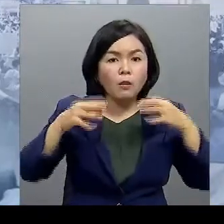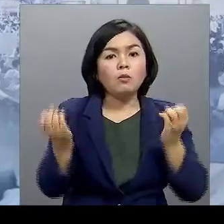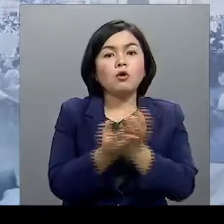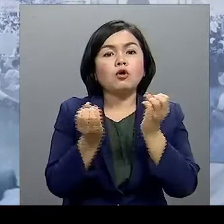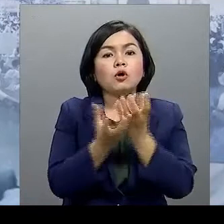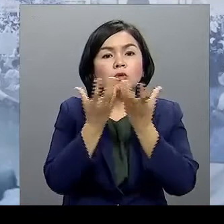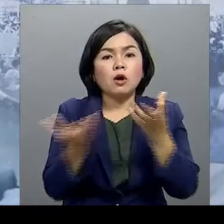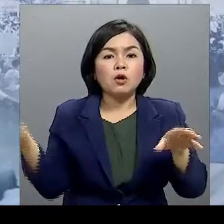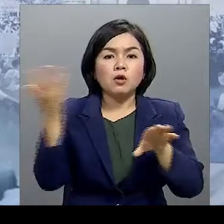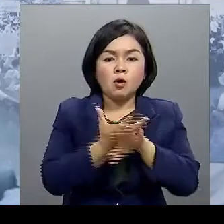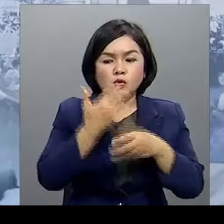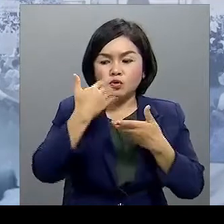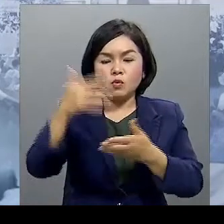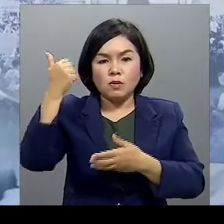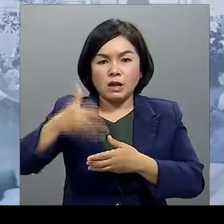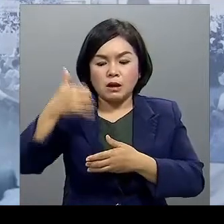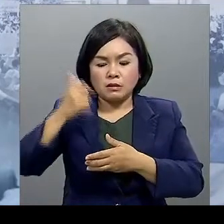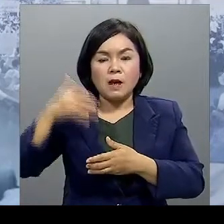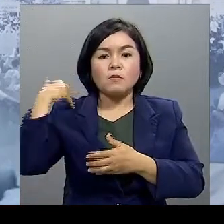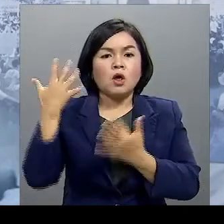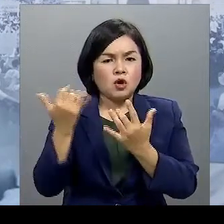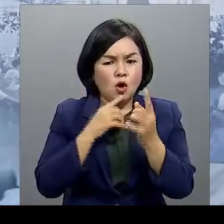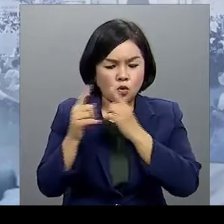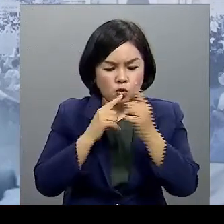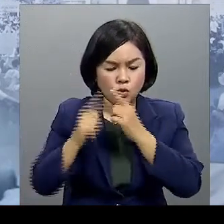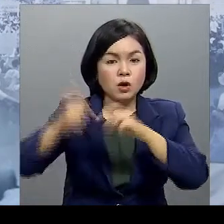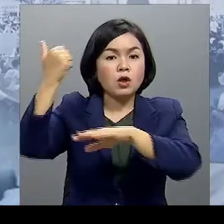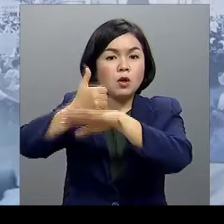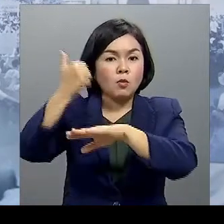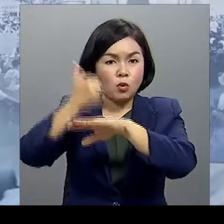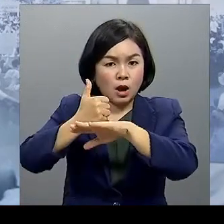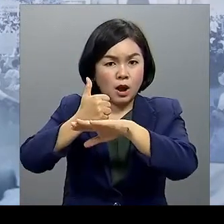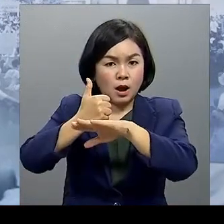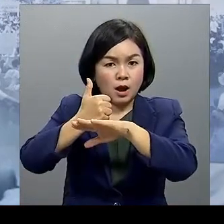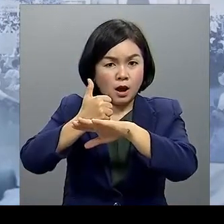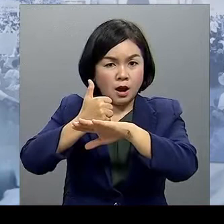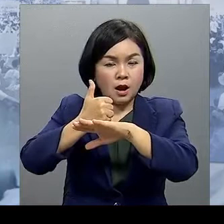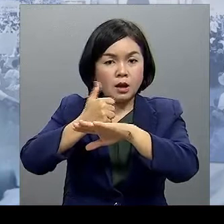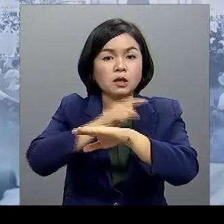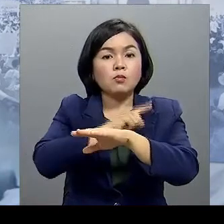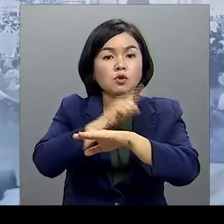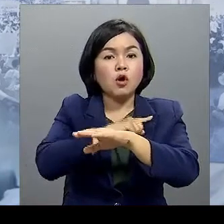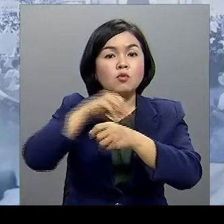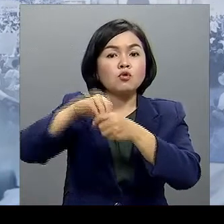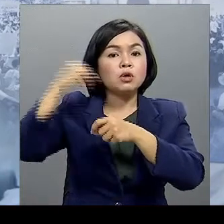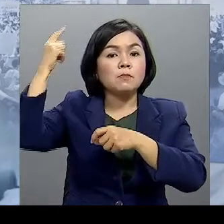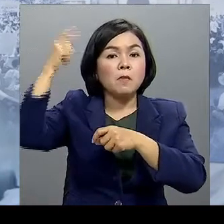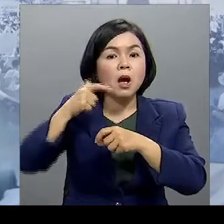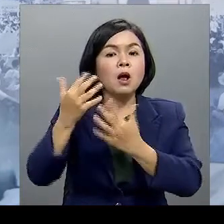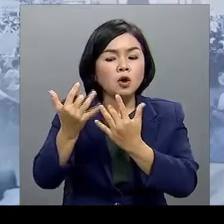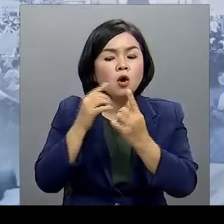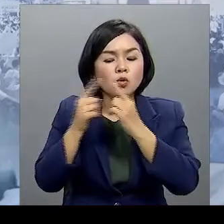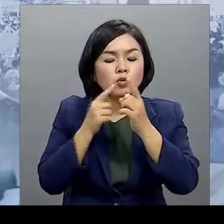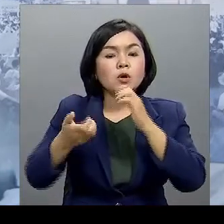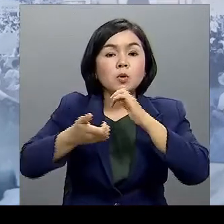สินค้าข้ามแดนซึ่งจะหารือกับทางในพี่มิ้นไหนผู้ว่าราชการจังหวัดท่าขี้เหล็กก็หาทางออกร่วมกันใน